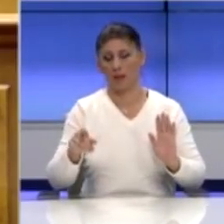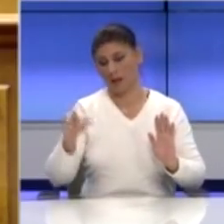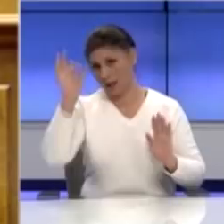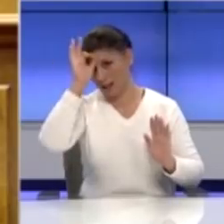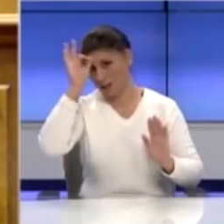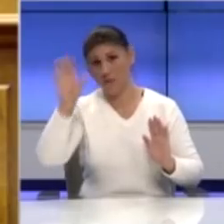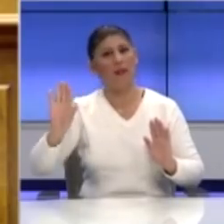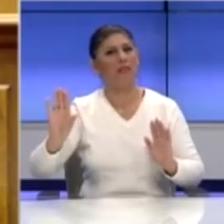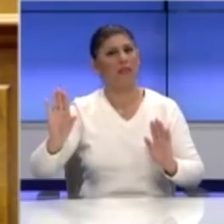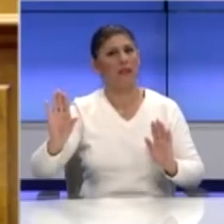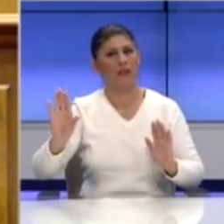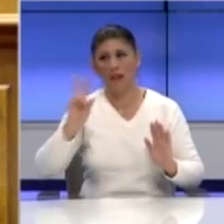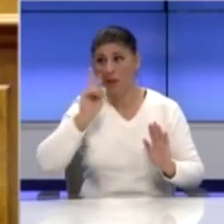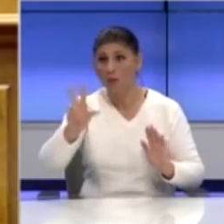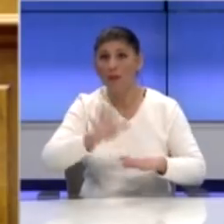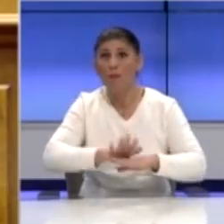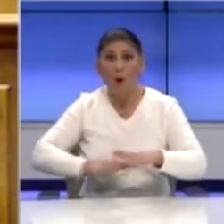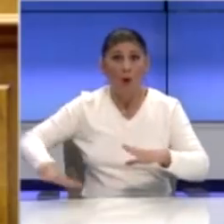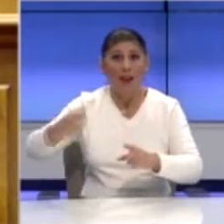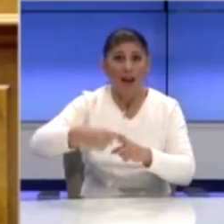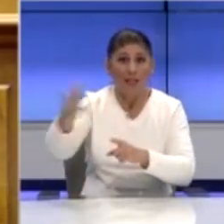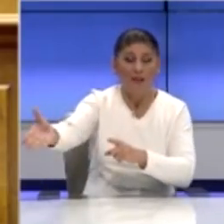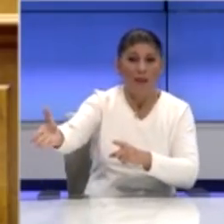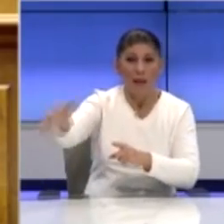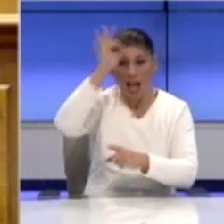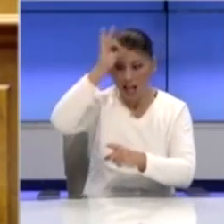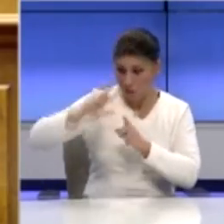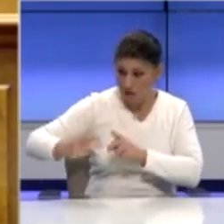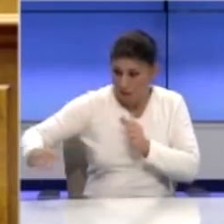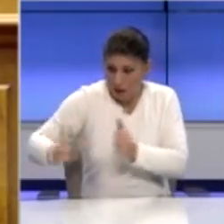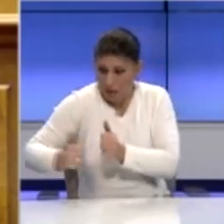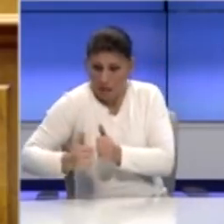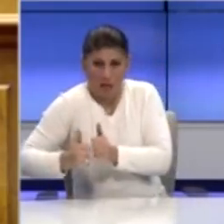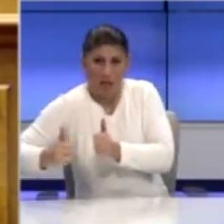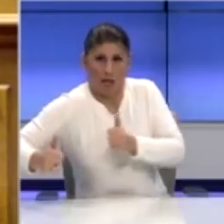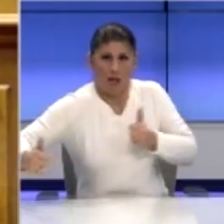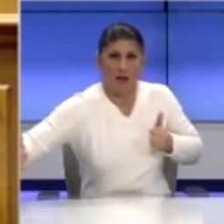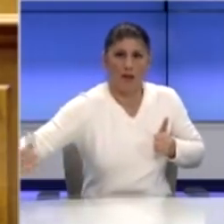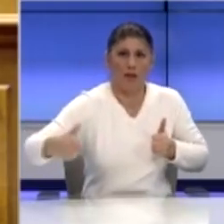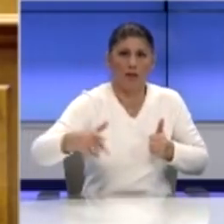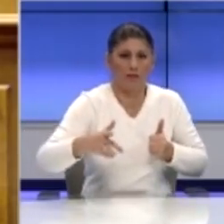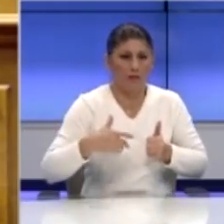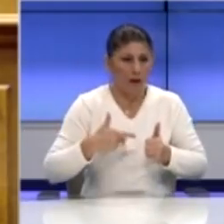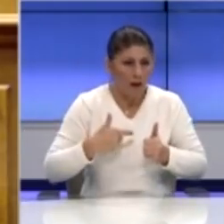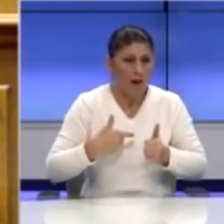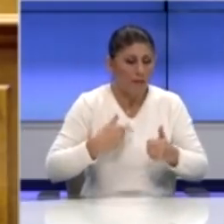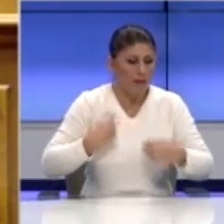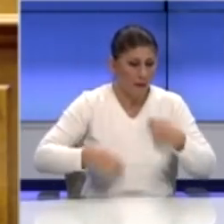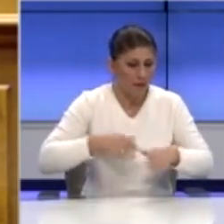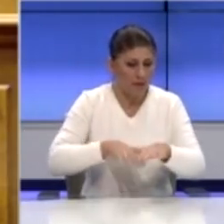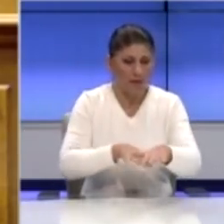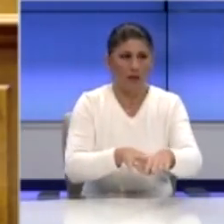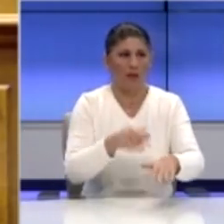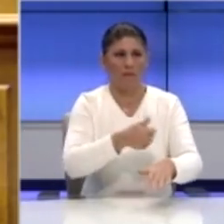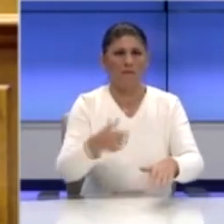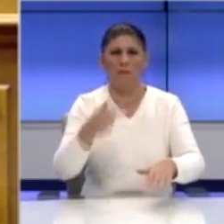καταστολής και τους έβλεπε το Πανελλήνιο. Τέτοια και άλλα γελία επιχειρήματα που μόνο διάφορα